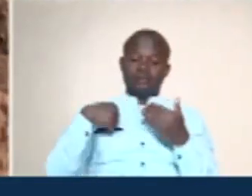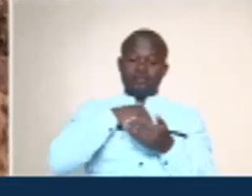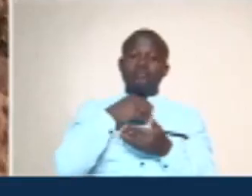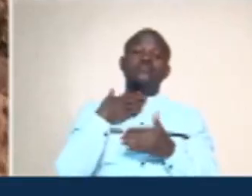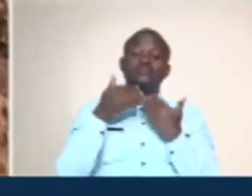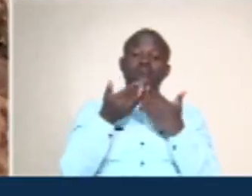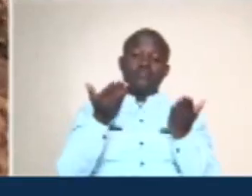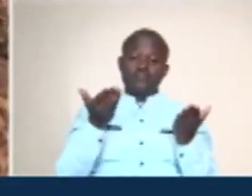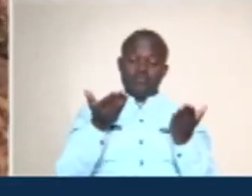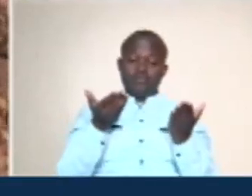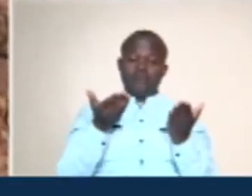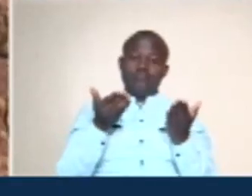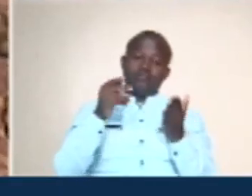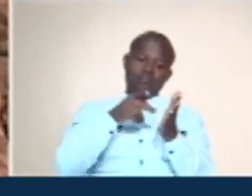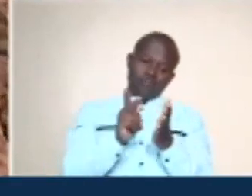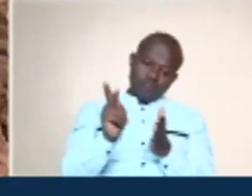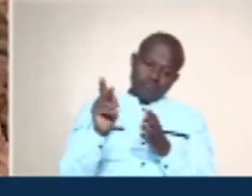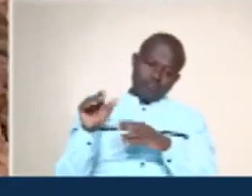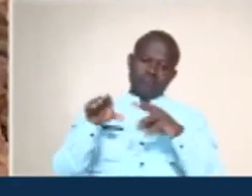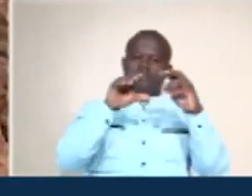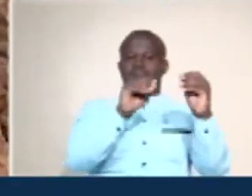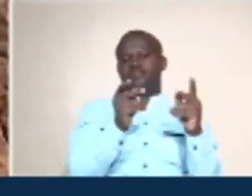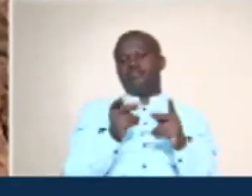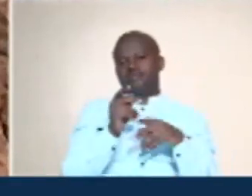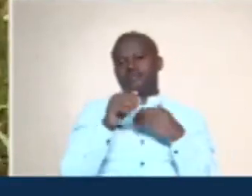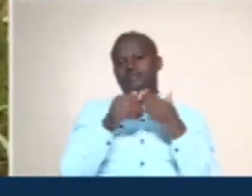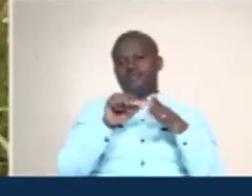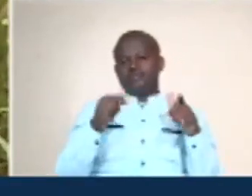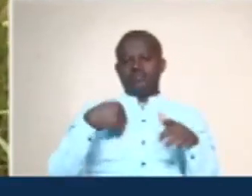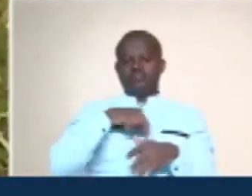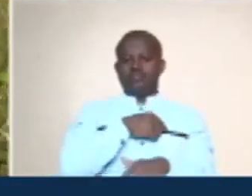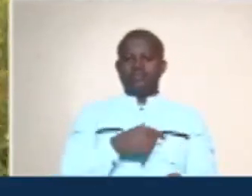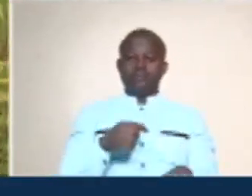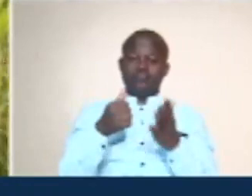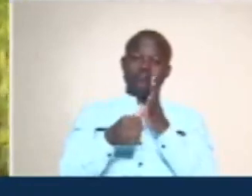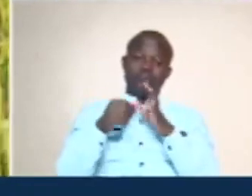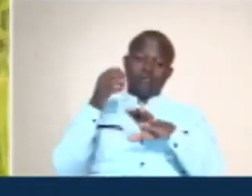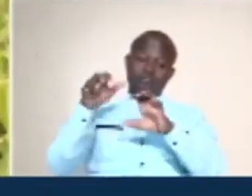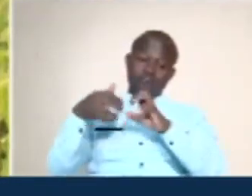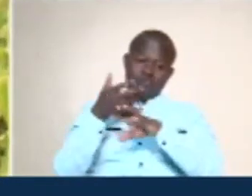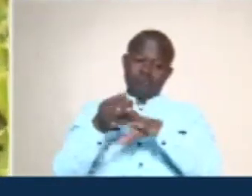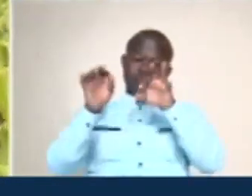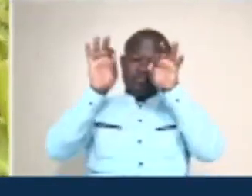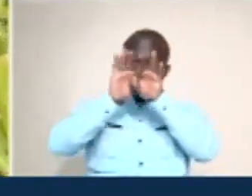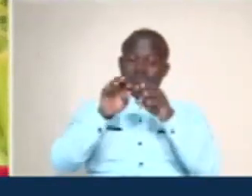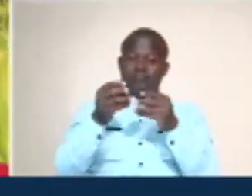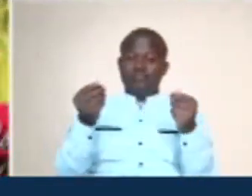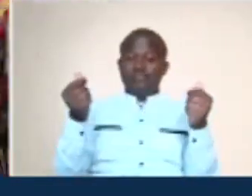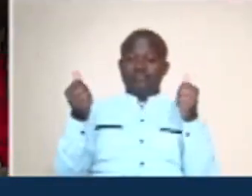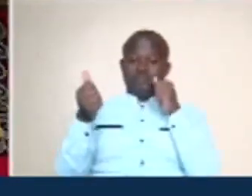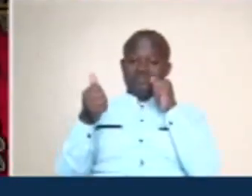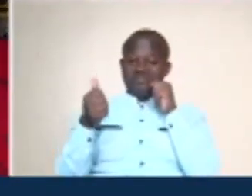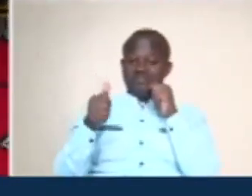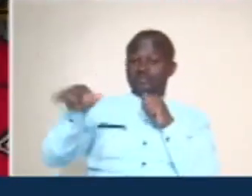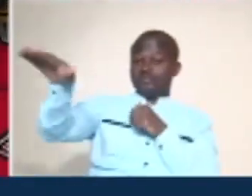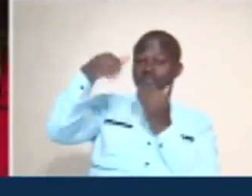ubwanje nuko batugurira bakatwimura bakaduhingurana y'ubutaka bwacu. Kibazo ni icyaya mabuye bacukuye bakaba barimo kutwangiriza imirima,